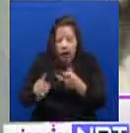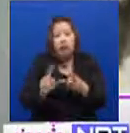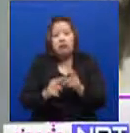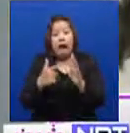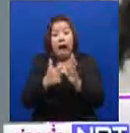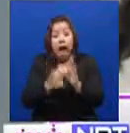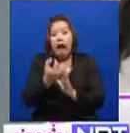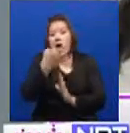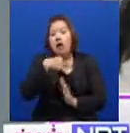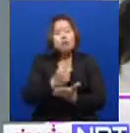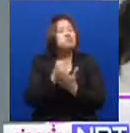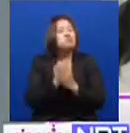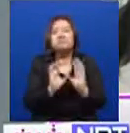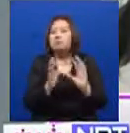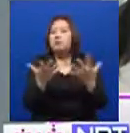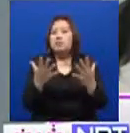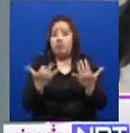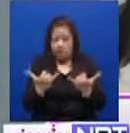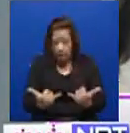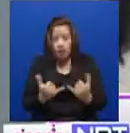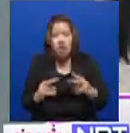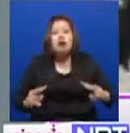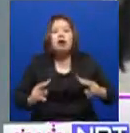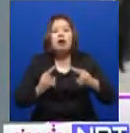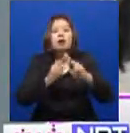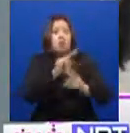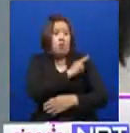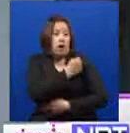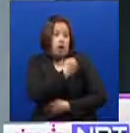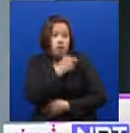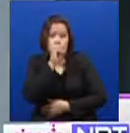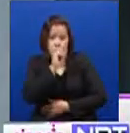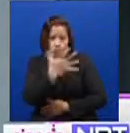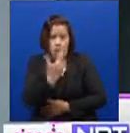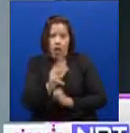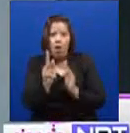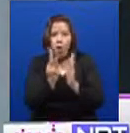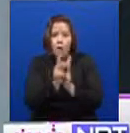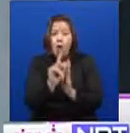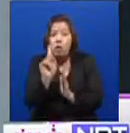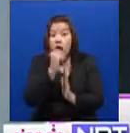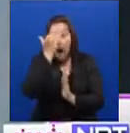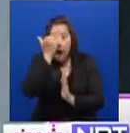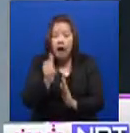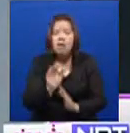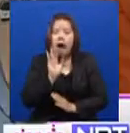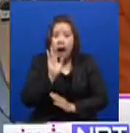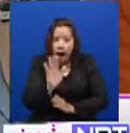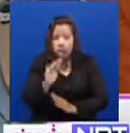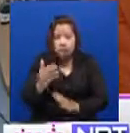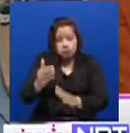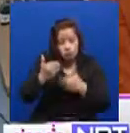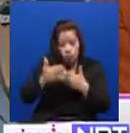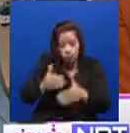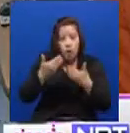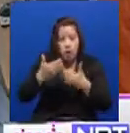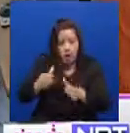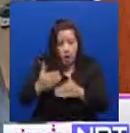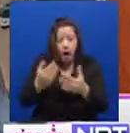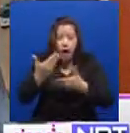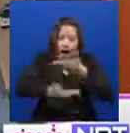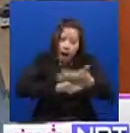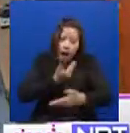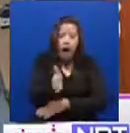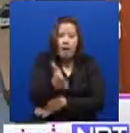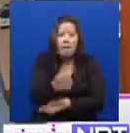ากระทรวงสาธารณสุขจะได้ออกประกาศกฎกระทรวงสาธารณสุขในการห้ามผลิตนำเข้าและห้ามจำหน่ายแต่ก็ยังมี